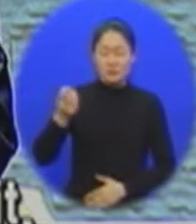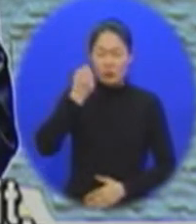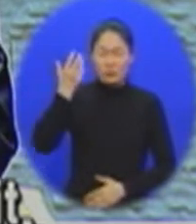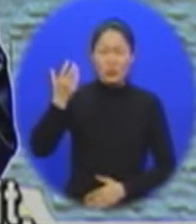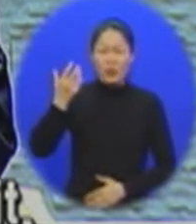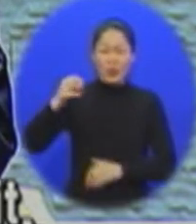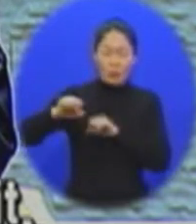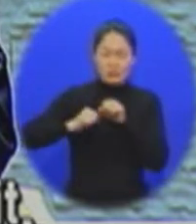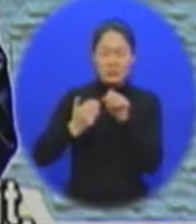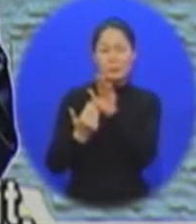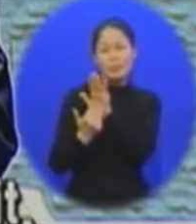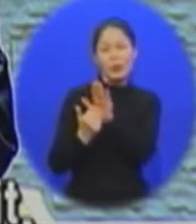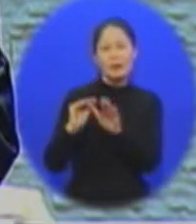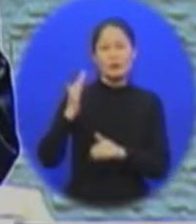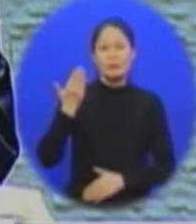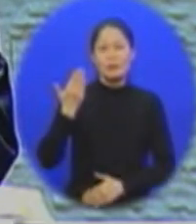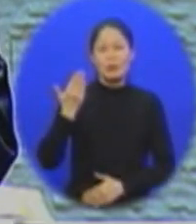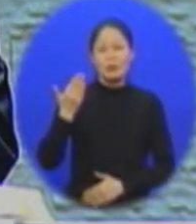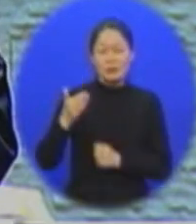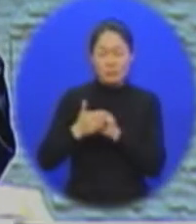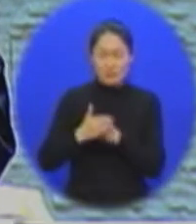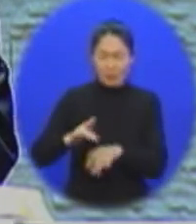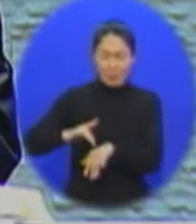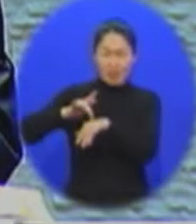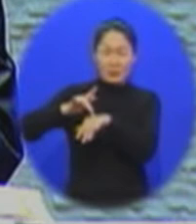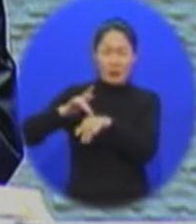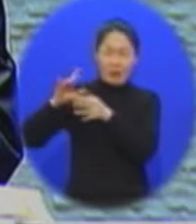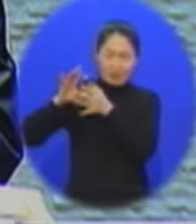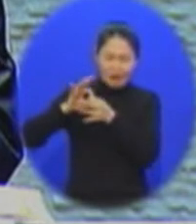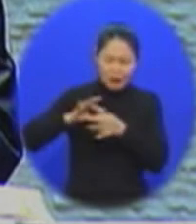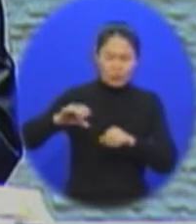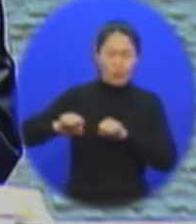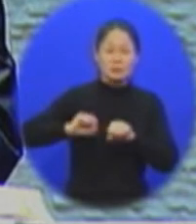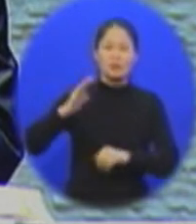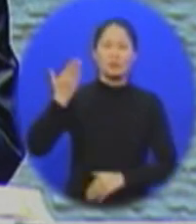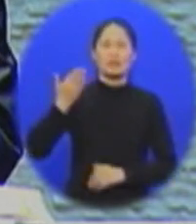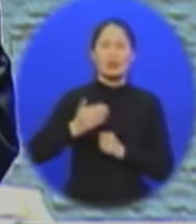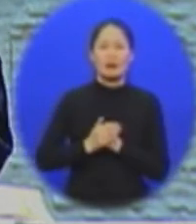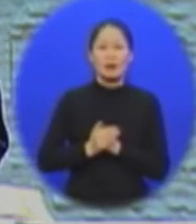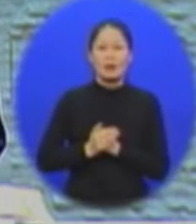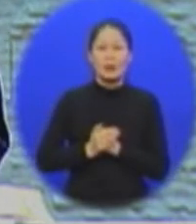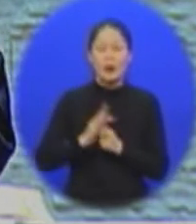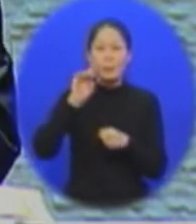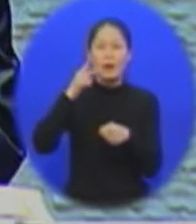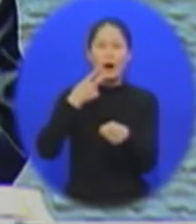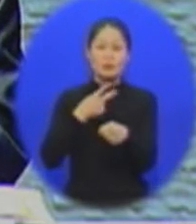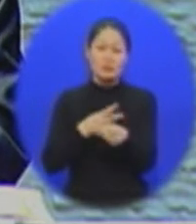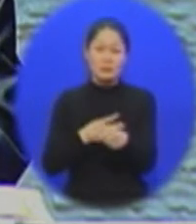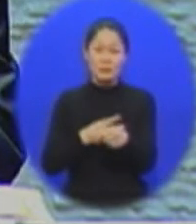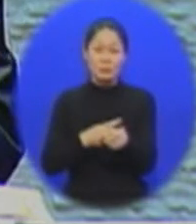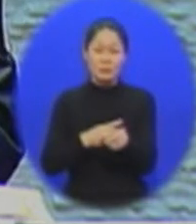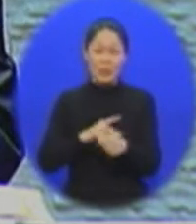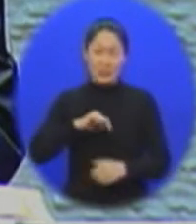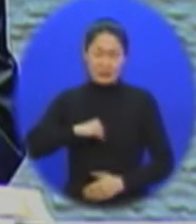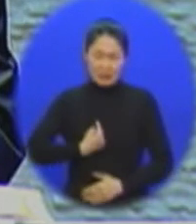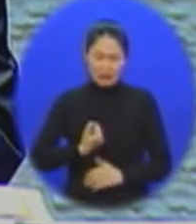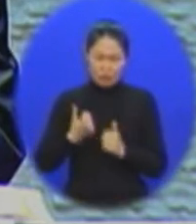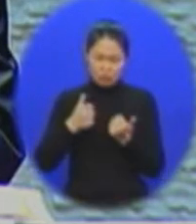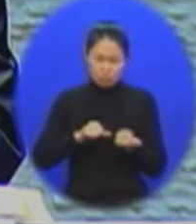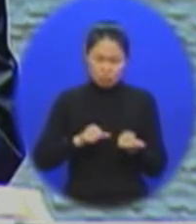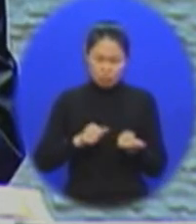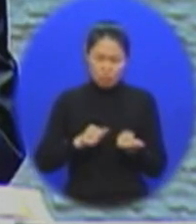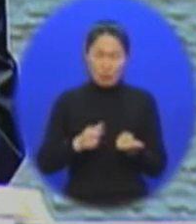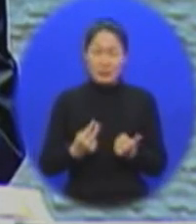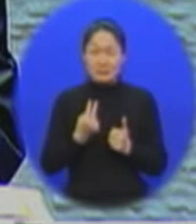제안하는 거에요 그래서 마귀가 계속 그렇게 역사 하는 겁니다 사도 바울은 자기가 죽고 살 수도 있는